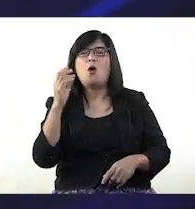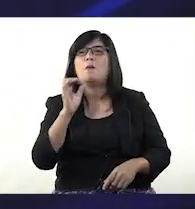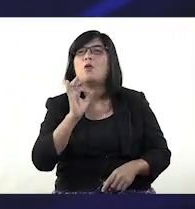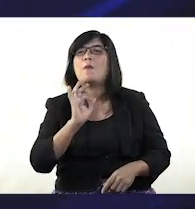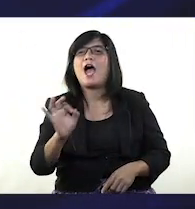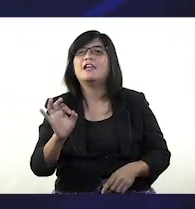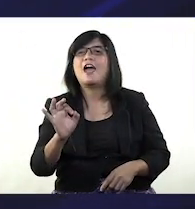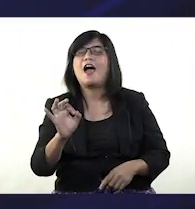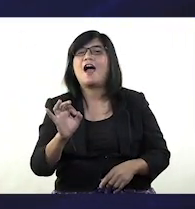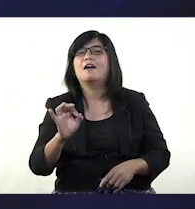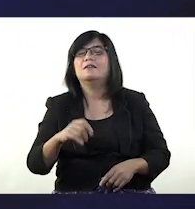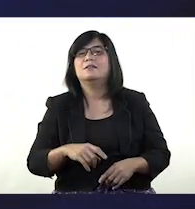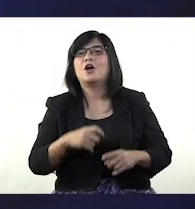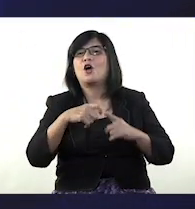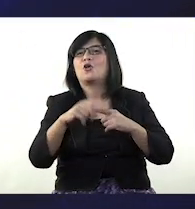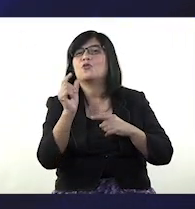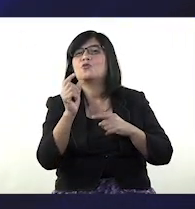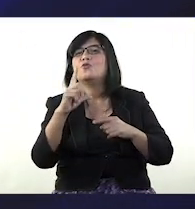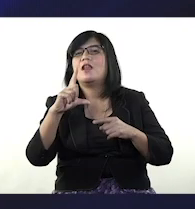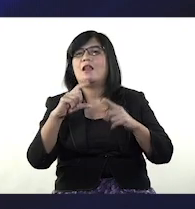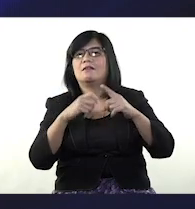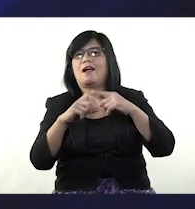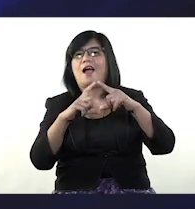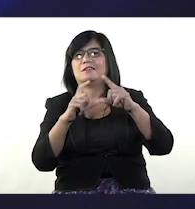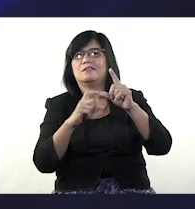Hai tugas garam pada saat itu mencegah pembusukan